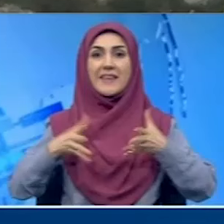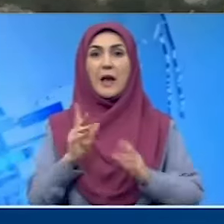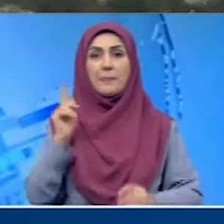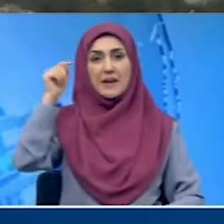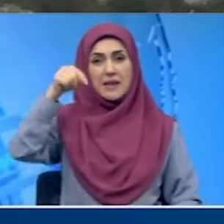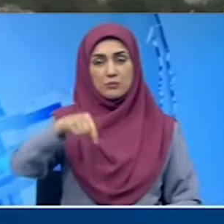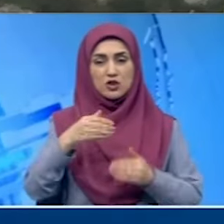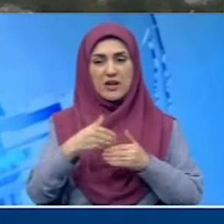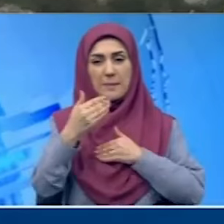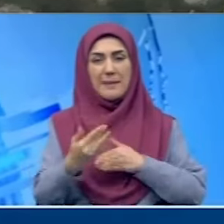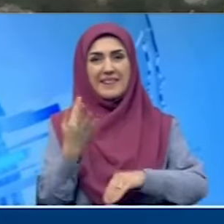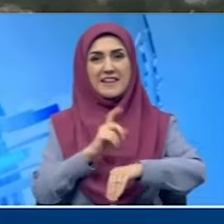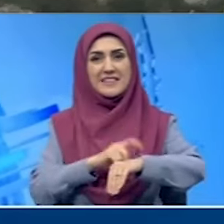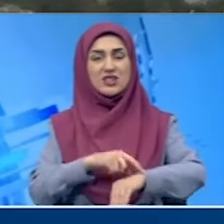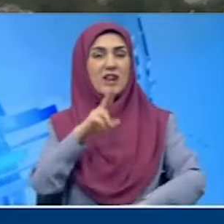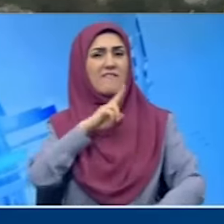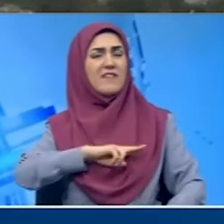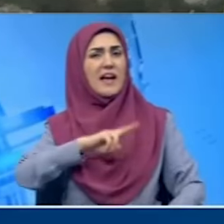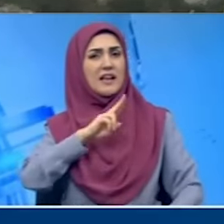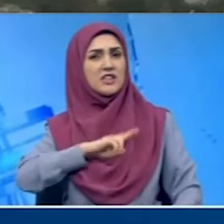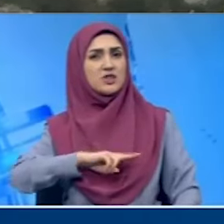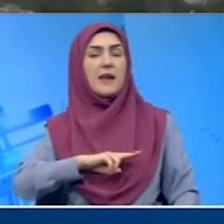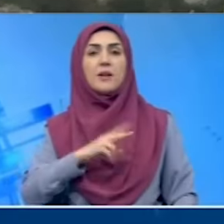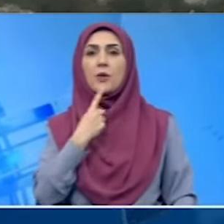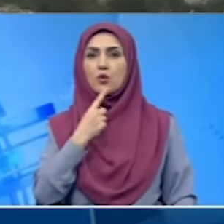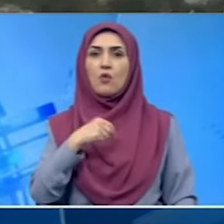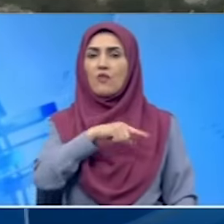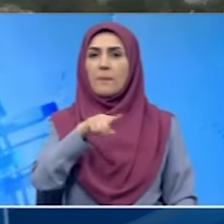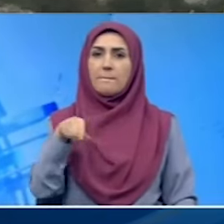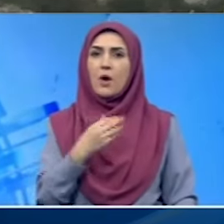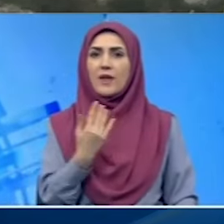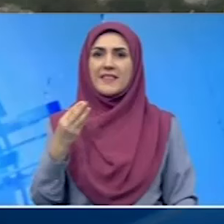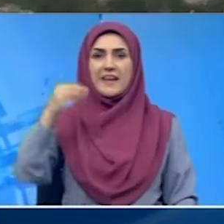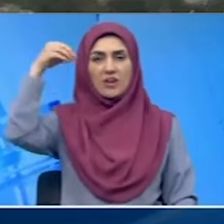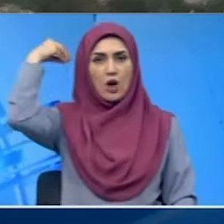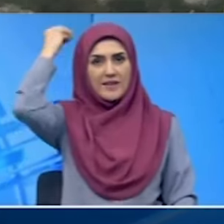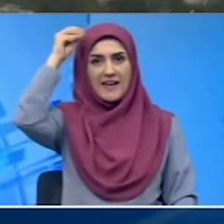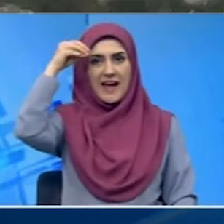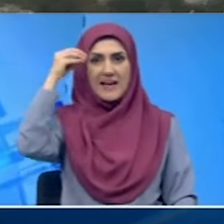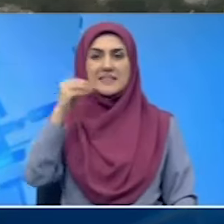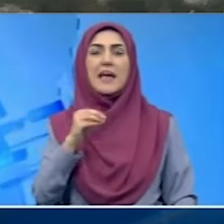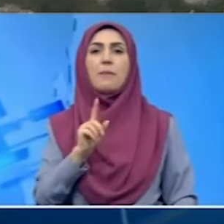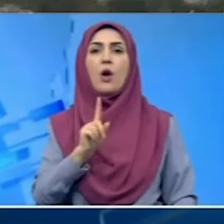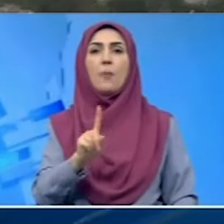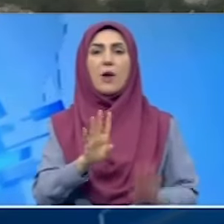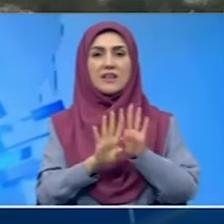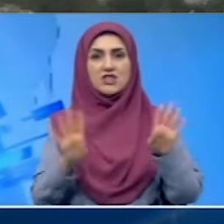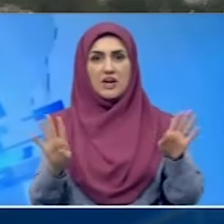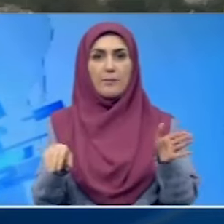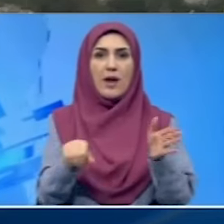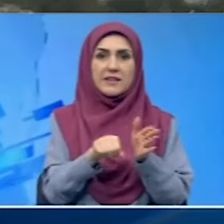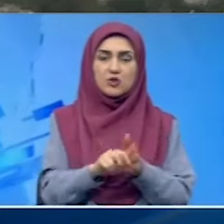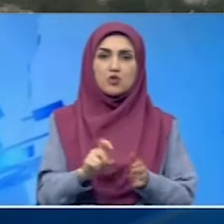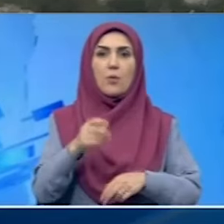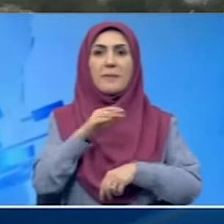خیشتنداری عزتمندانه آمده، ما جمعی از امامان جمعه و جماعت و مبلغان اهل سنت کشور به